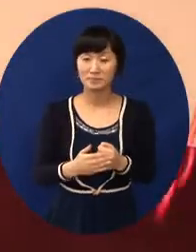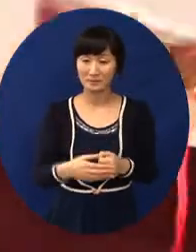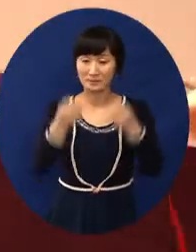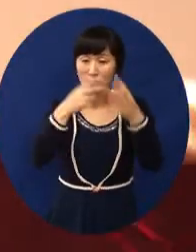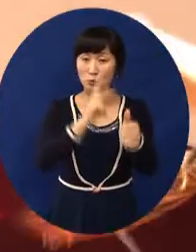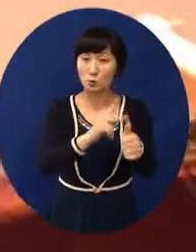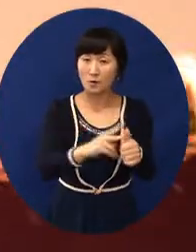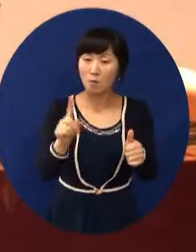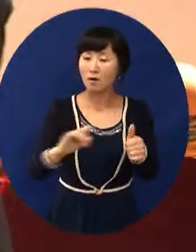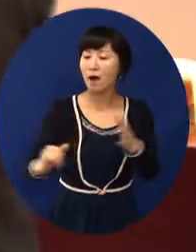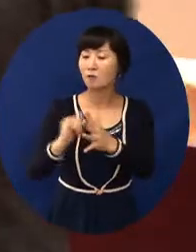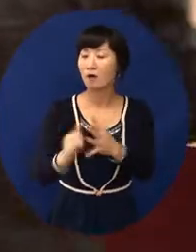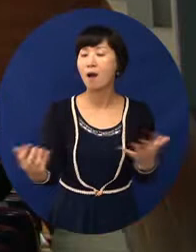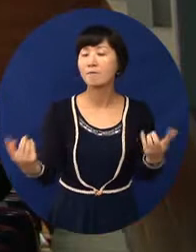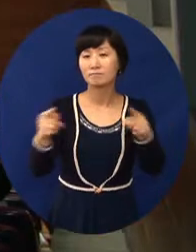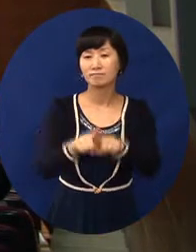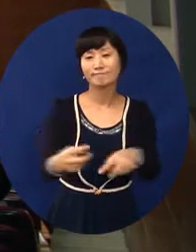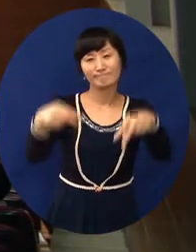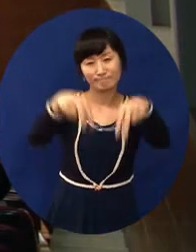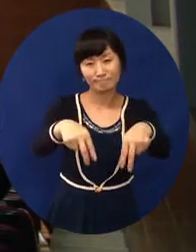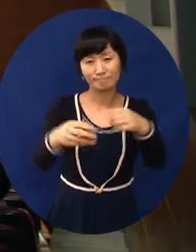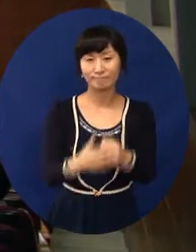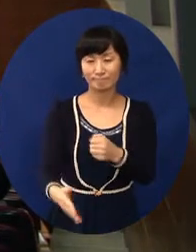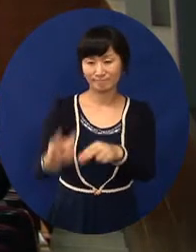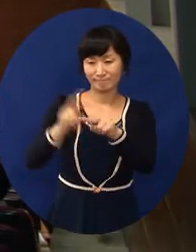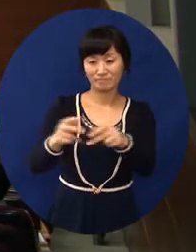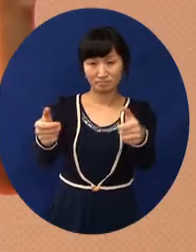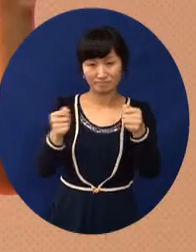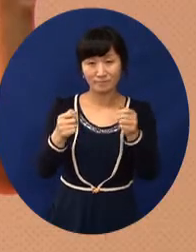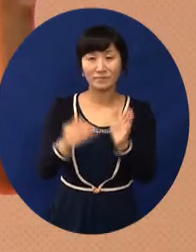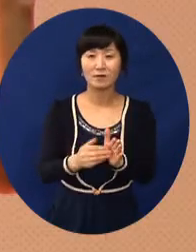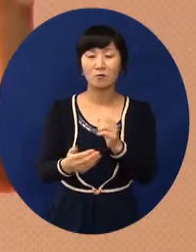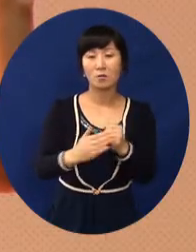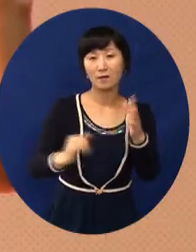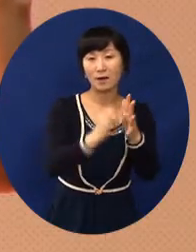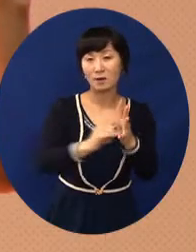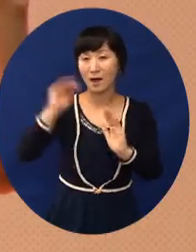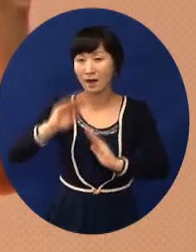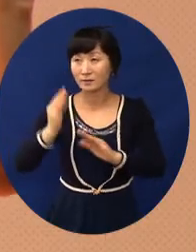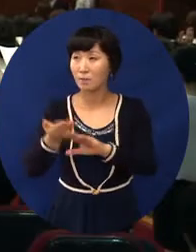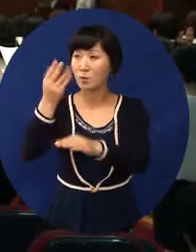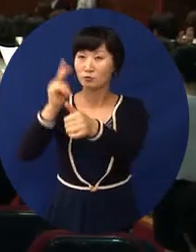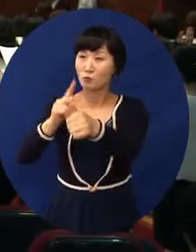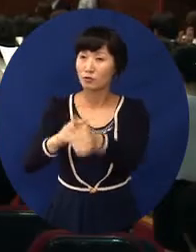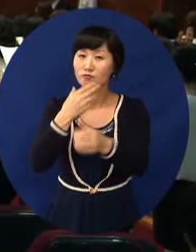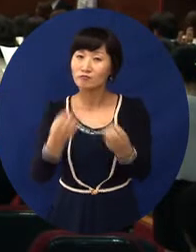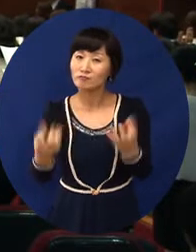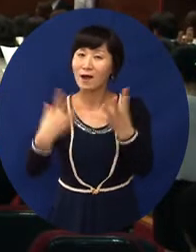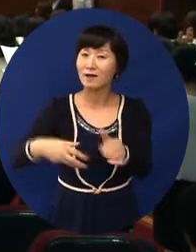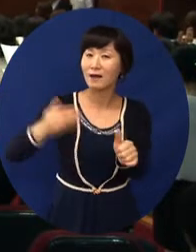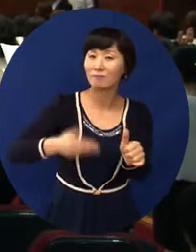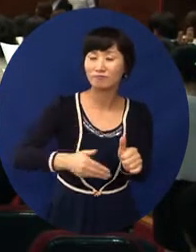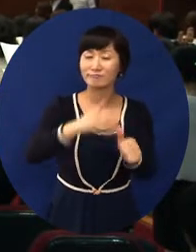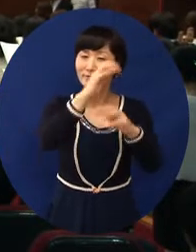이날 신규 교사들은 가족과 함께 단상에 올라 임명장을 받았으며 가족과 학생, 선배 교사의 축하와